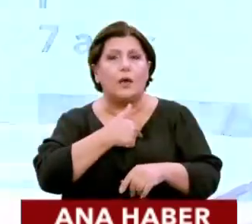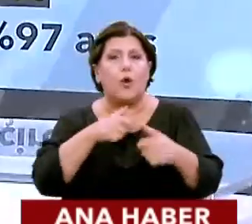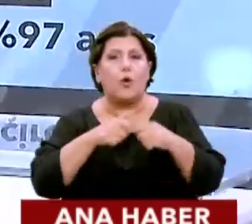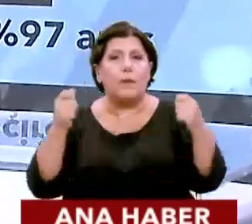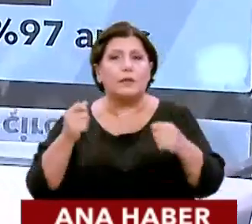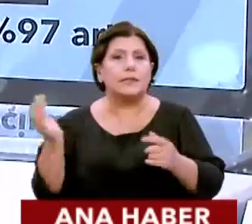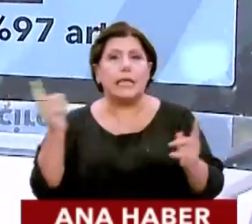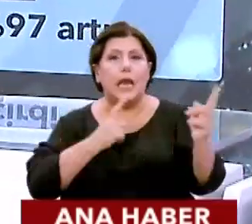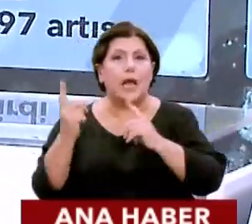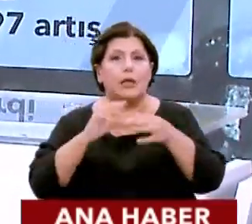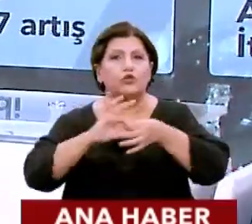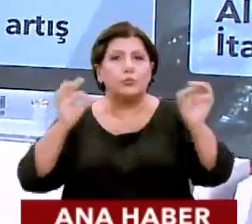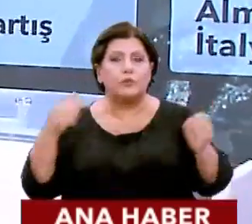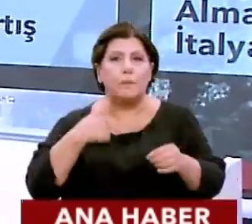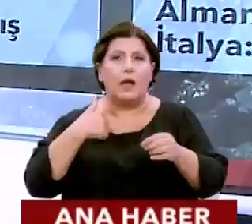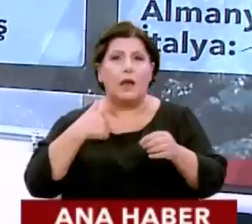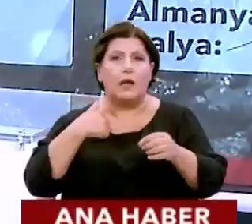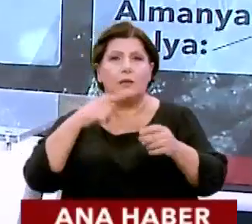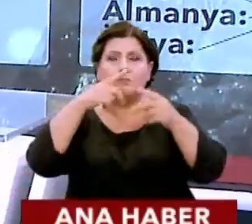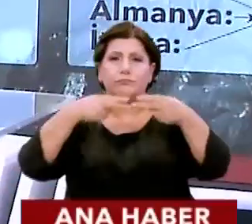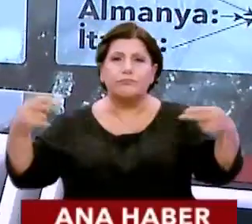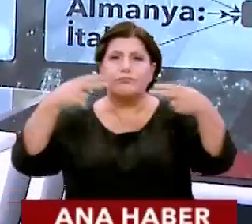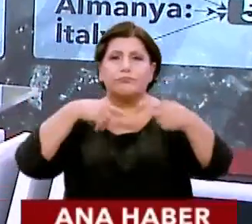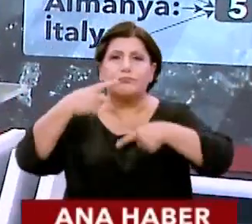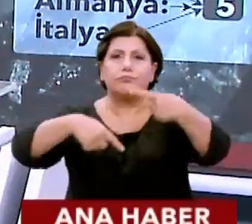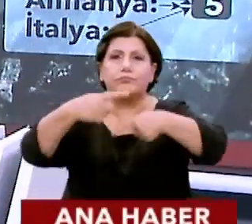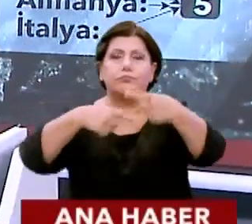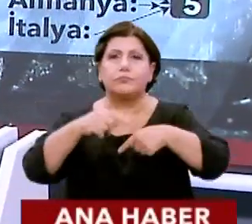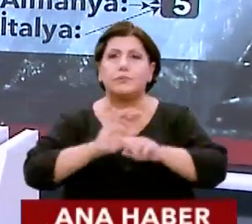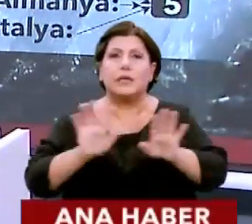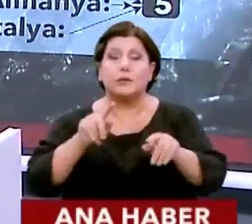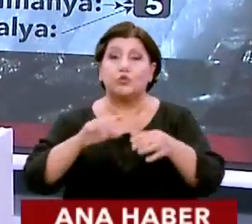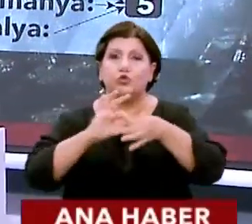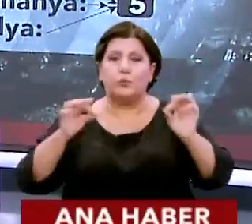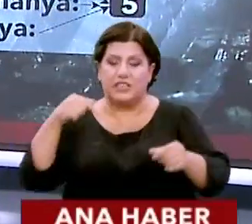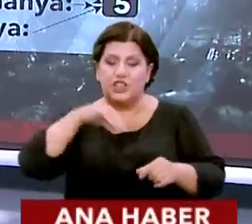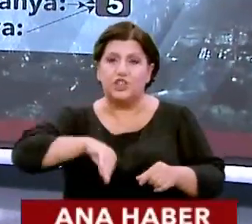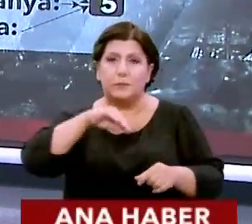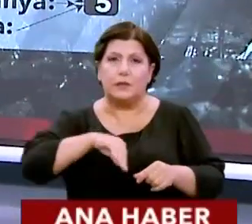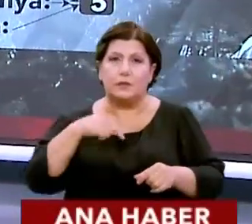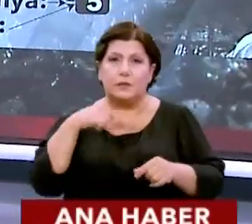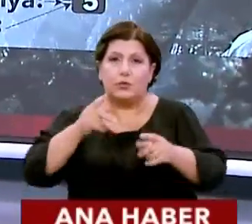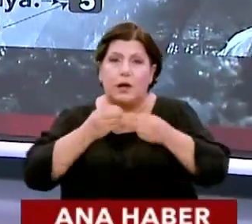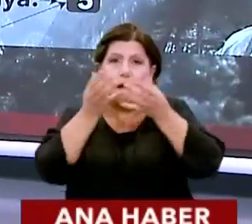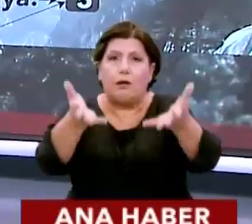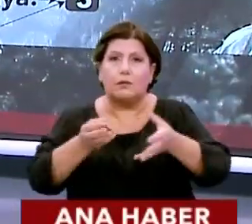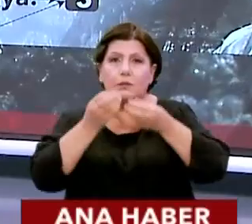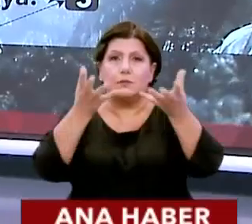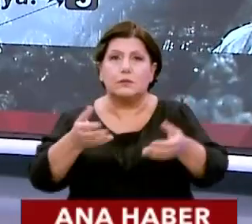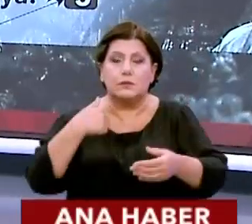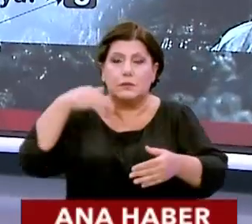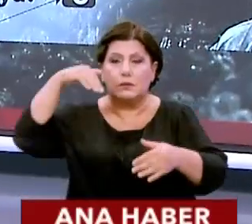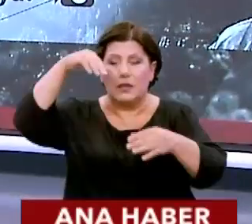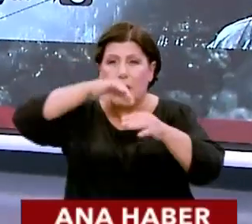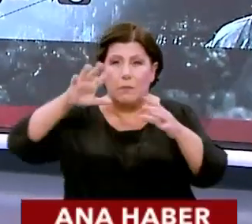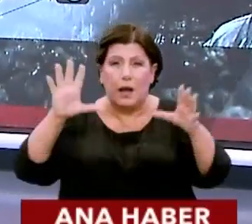gelen cümlelerde Ben akan yazı falan okumuyorum bu cümleler şimdi içimden size doğru aktı güçlük altında